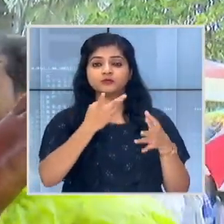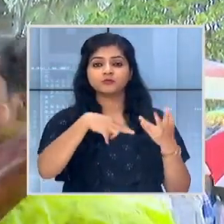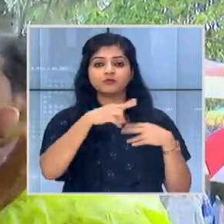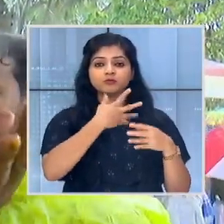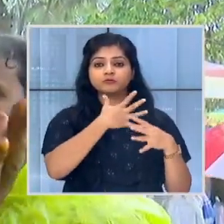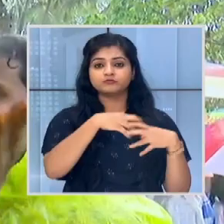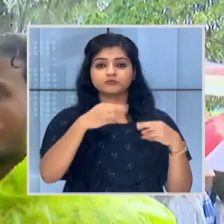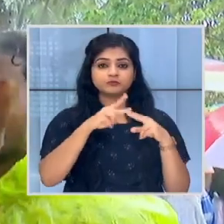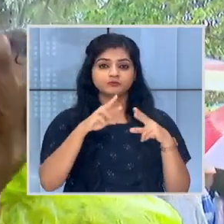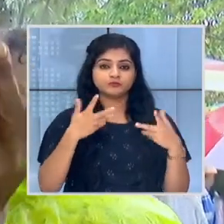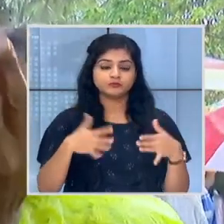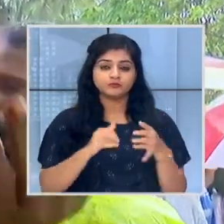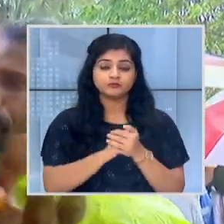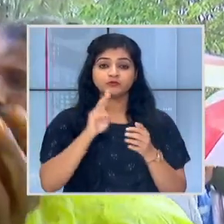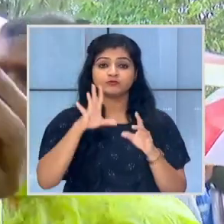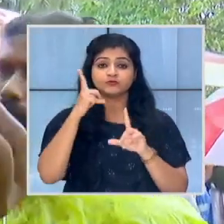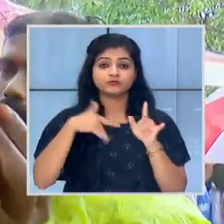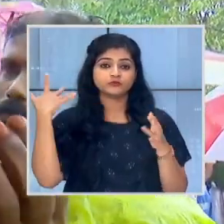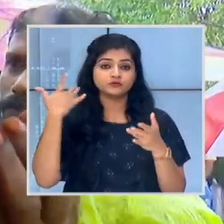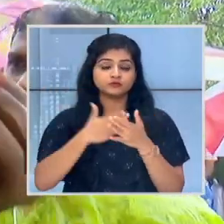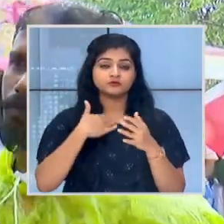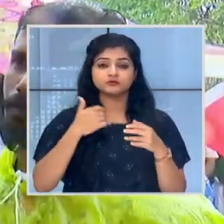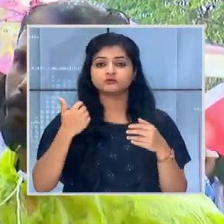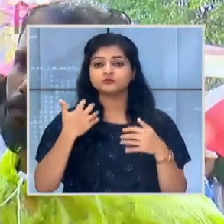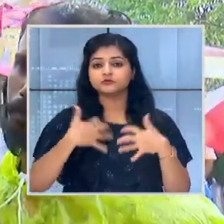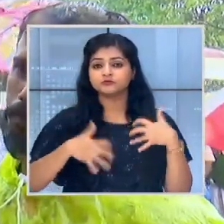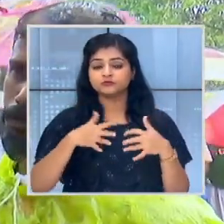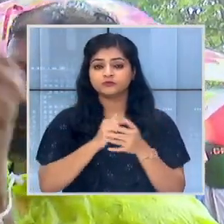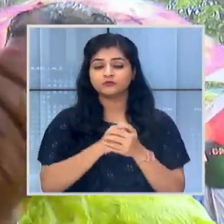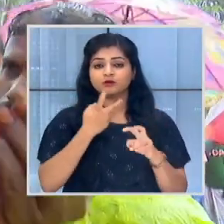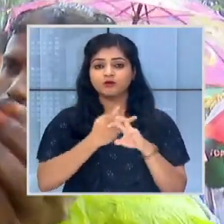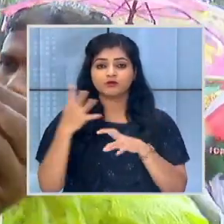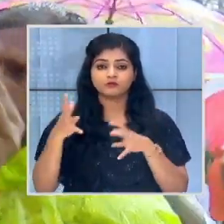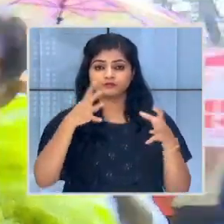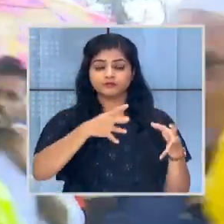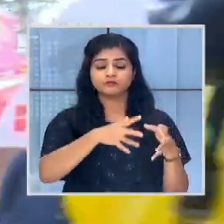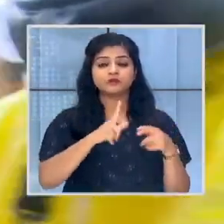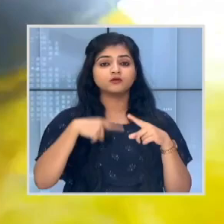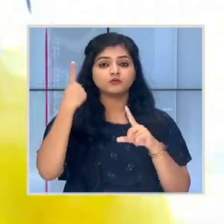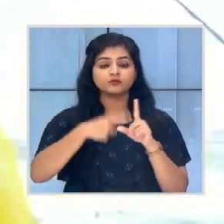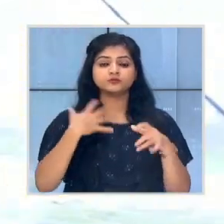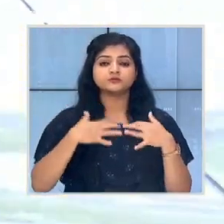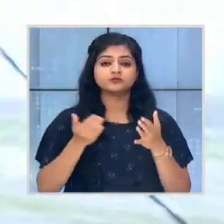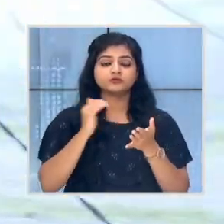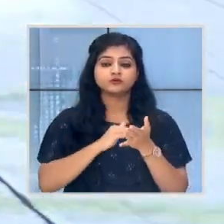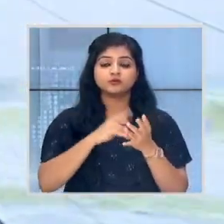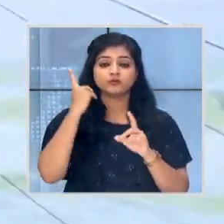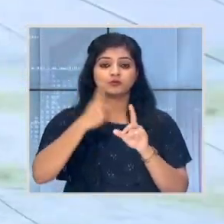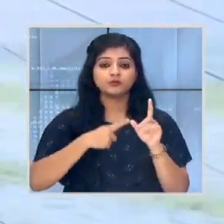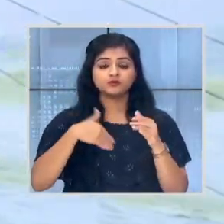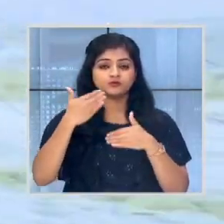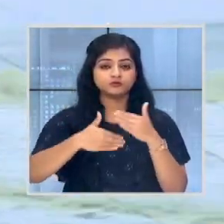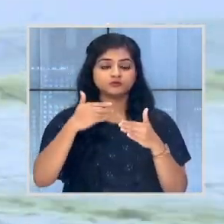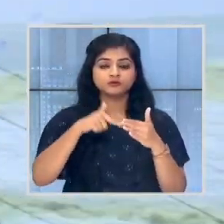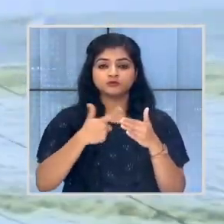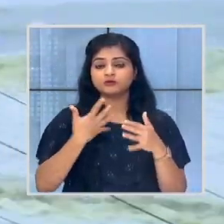ദീർഘദേശം ഇത് കഷ്ടപ്പെടുന്നുണ്ട്. മുങ്ങോട്ട് തിരിഞ്ഞു നോക്കാനാവില്ല. കുറച്ച് കല്ലിടും, അത് പിന്നെ അവർ പണി വന്നാക്കും. പിന്നെ ഓരോ വർഷം കൂടുന്തോറും കൂടിക്കൂടി വരല്ലാതെ